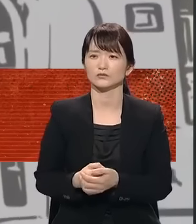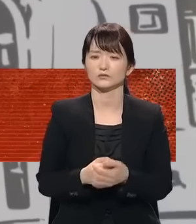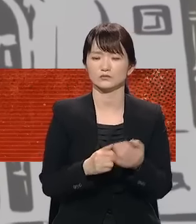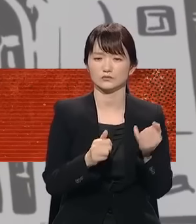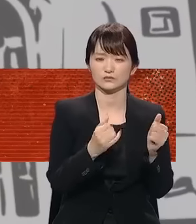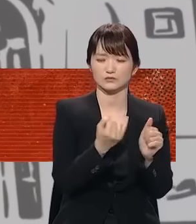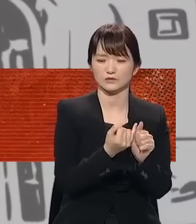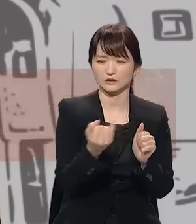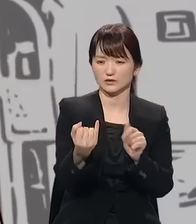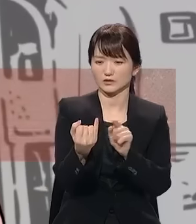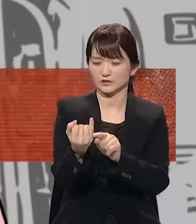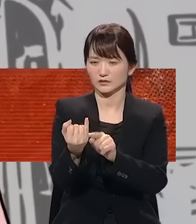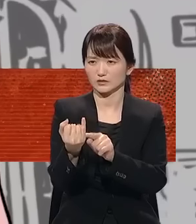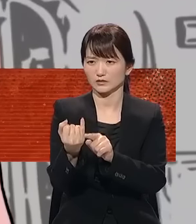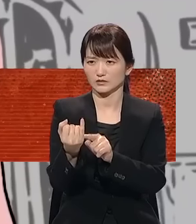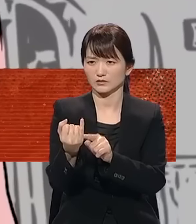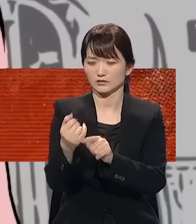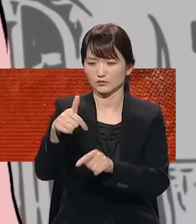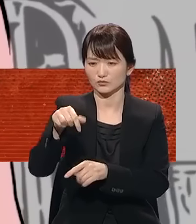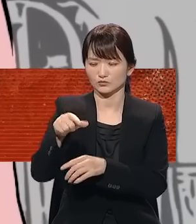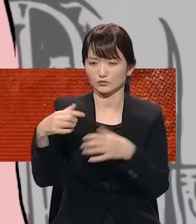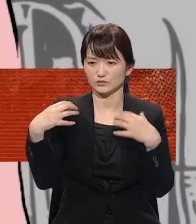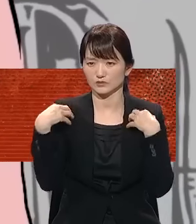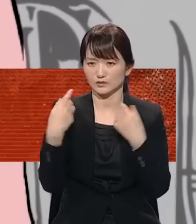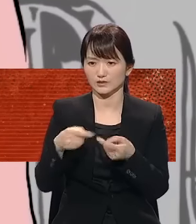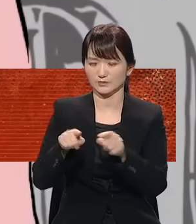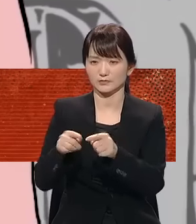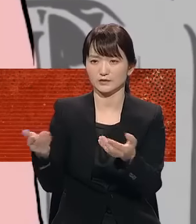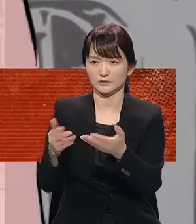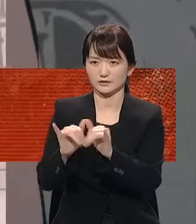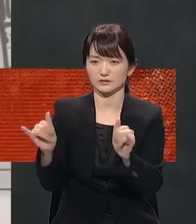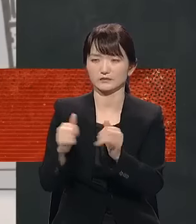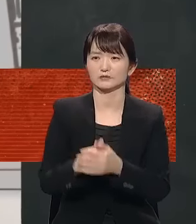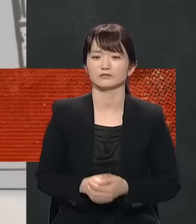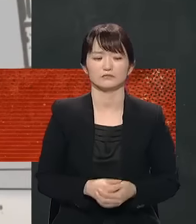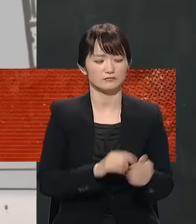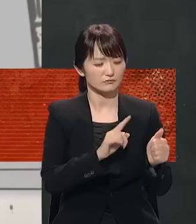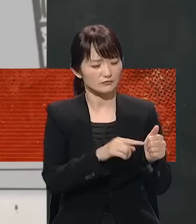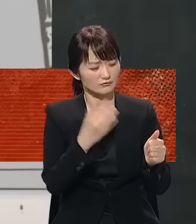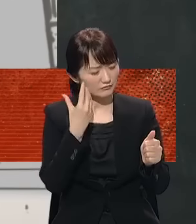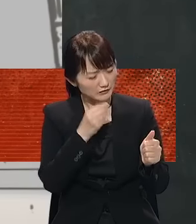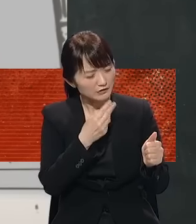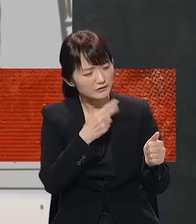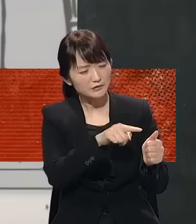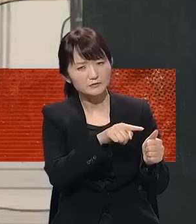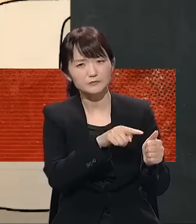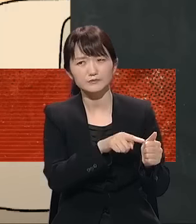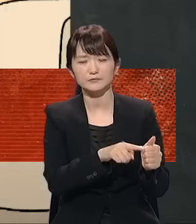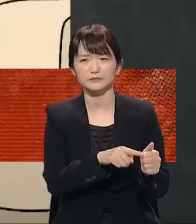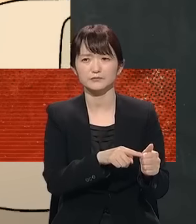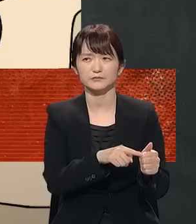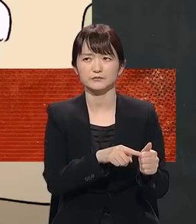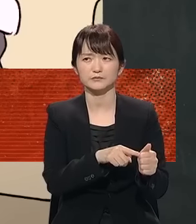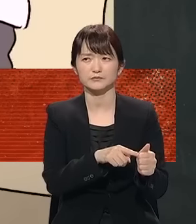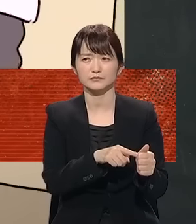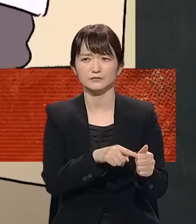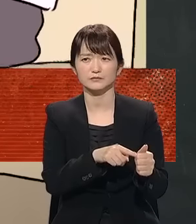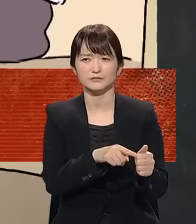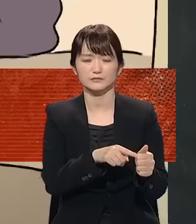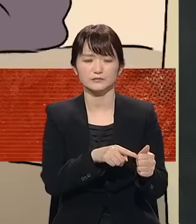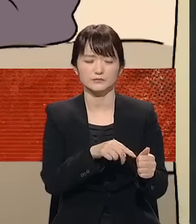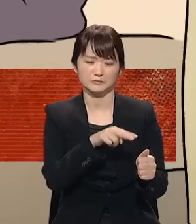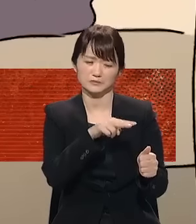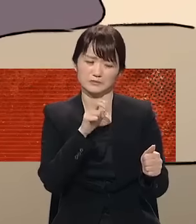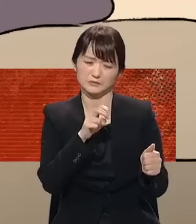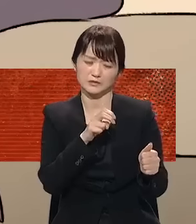역시나 공무원이었던 얼마 뒤에 아내가 뭐 당신은 너무 매력이 없다면서 제보자를 헐뜯는 뭐 그런 내용으로 대화를 시작을